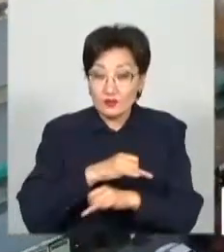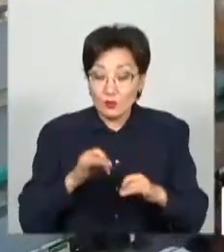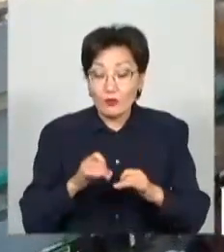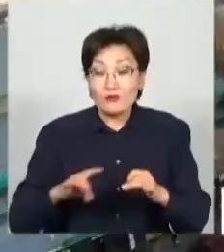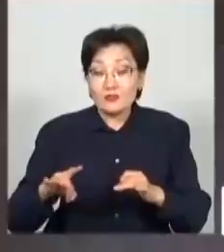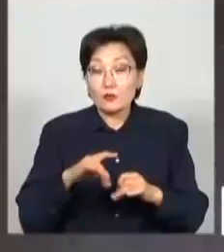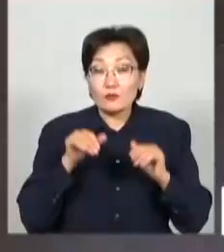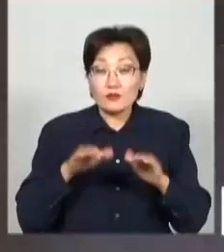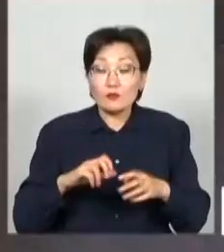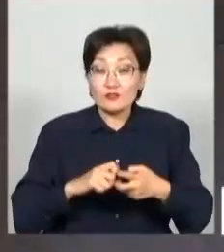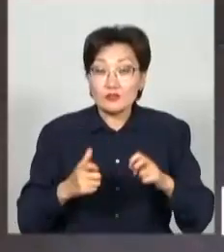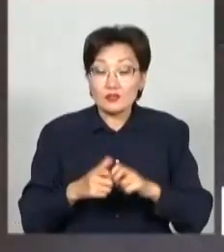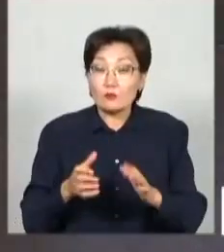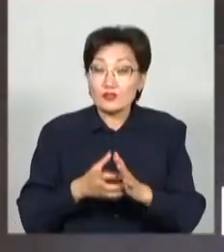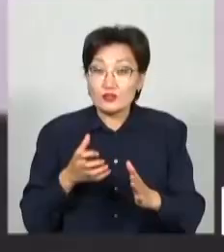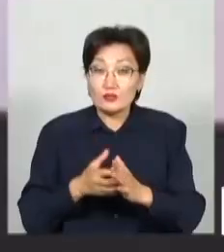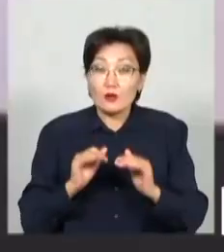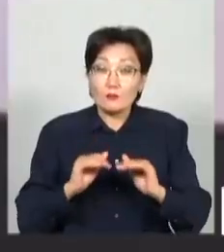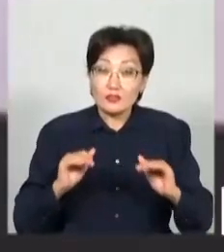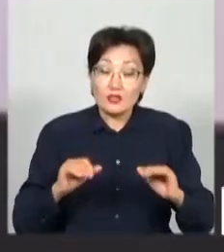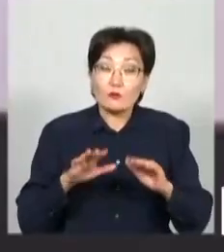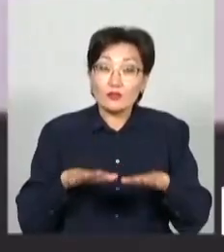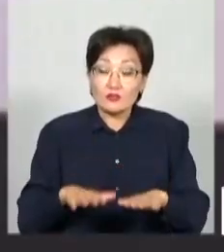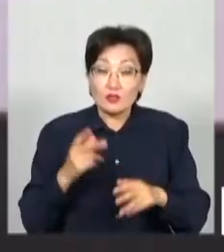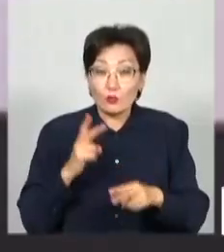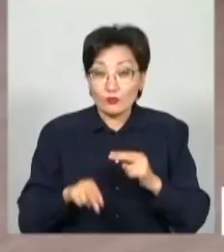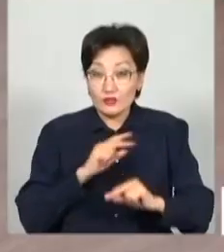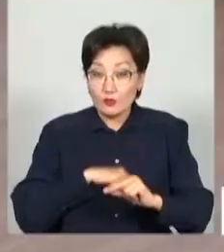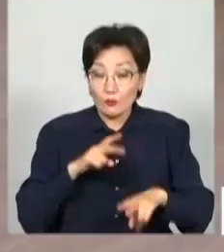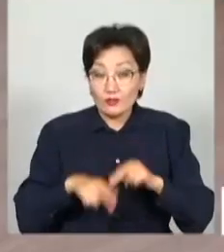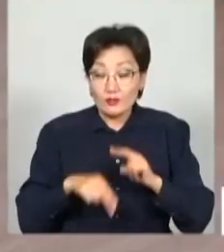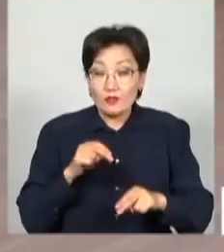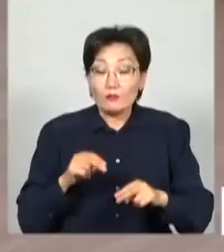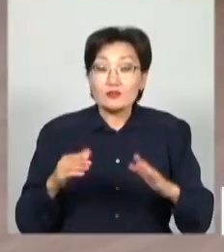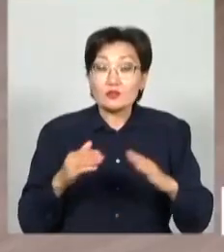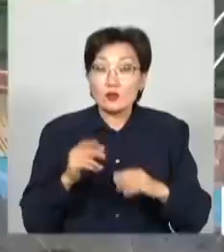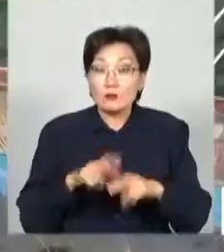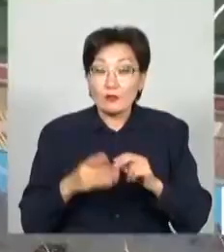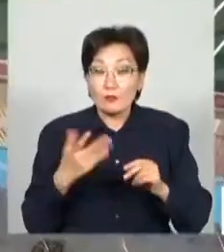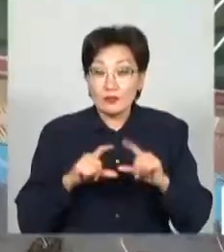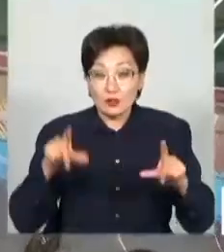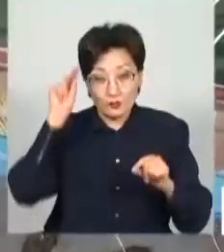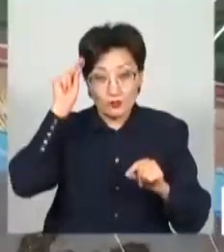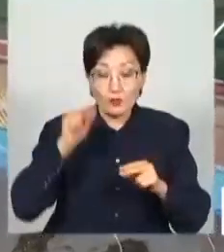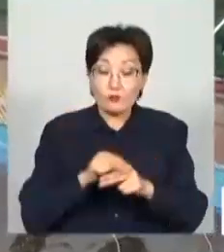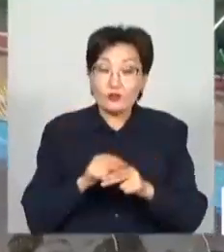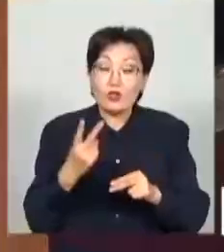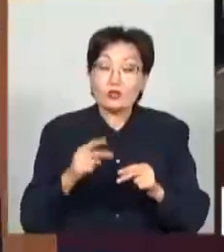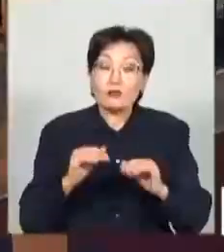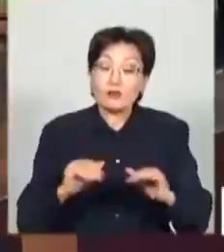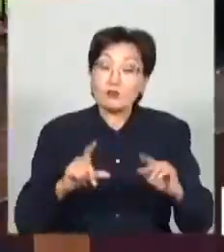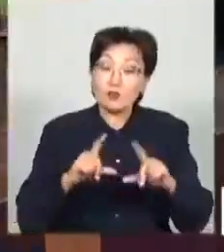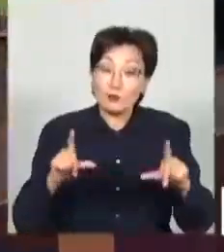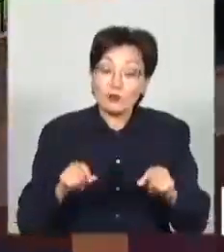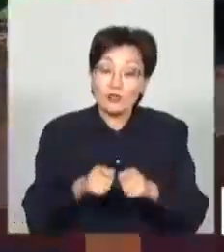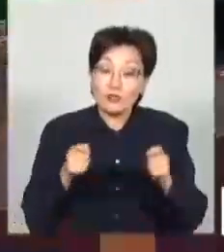Ауэзовском районе решаются проблемы с недостатком ученических мест. Завершены работы по строительству пристроек в 5 школах, капитальному ремонту 2 дошкольных